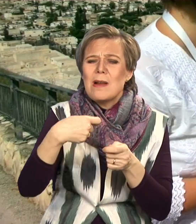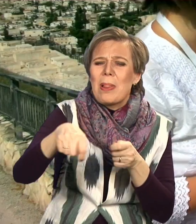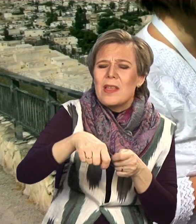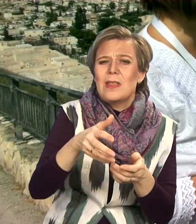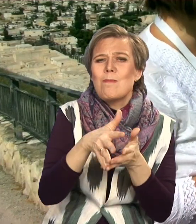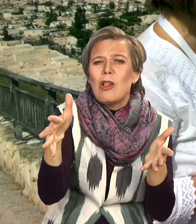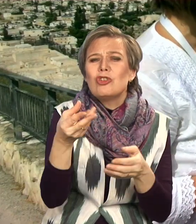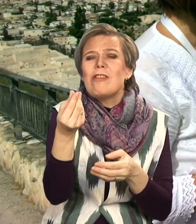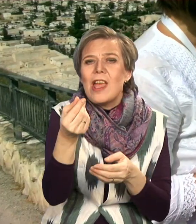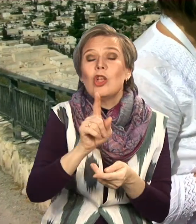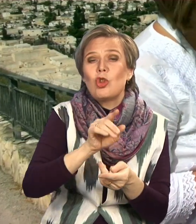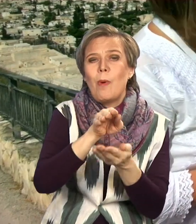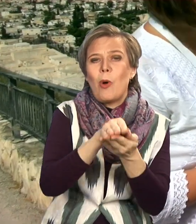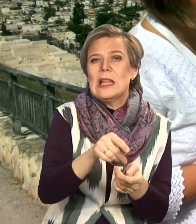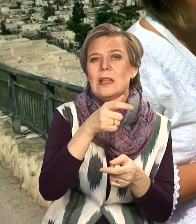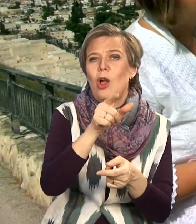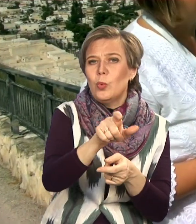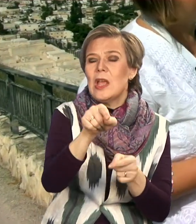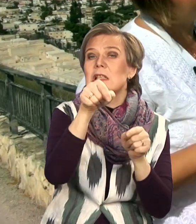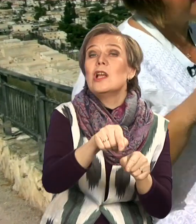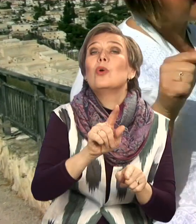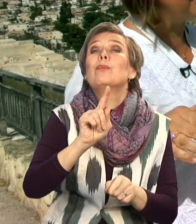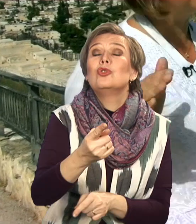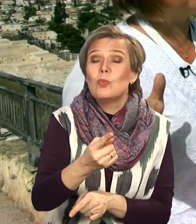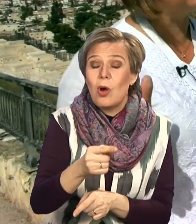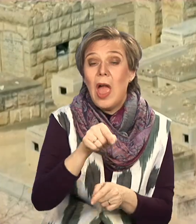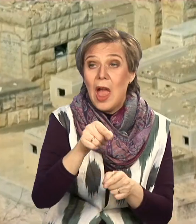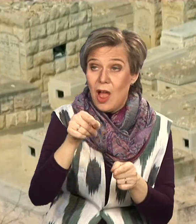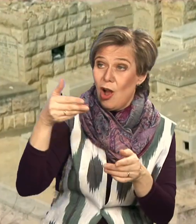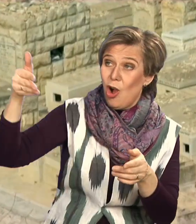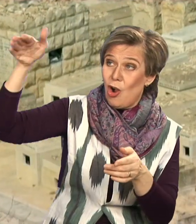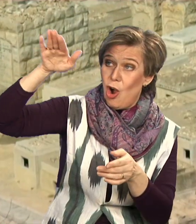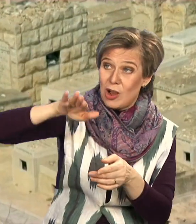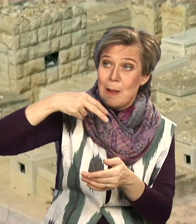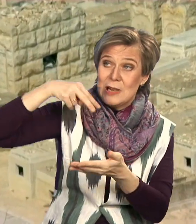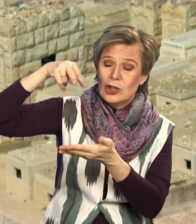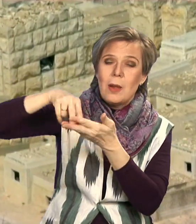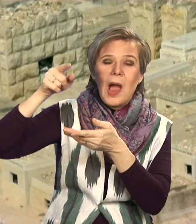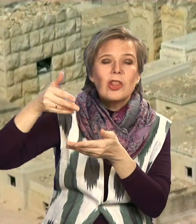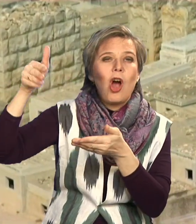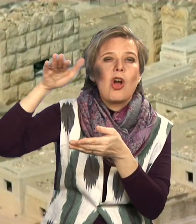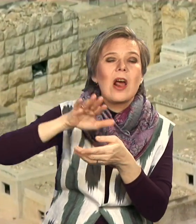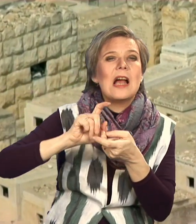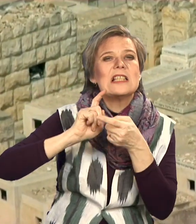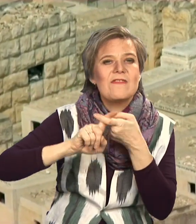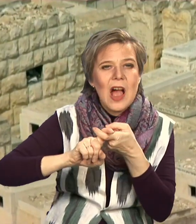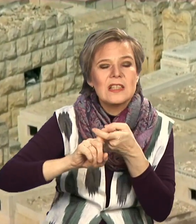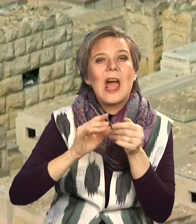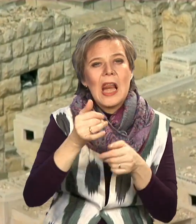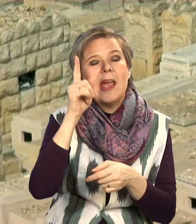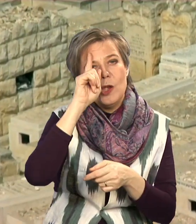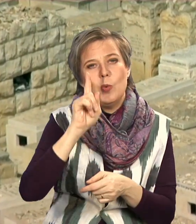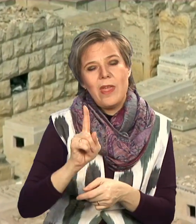быть похороненными здесь? Дело в том, что гора, на которой мы с вами стоим, она связана и для